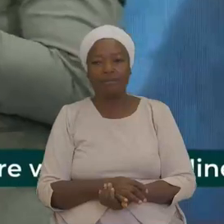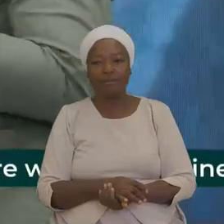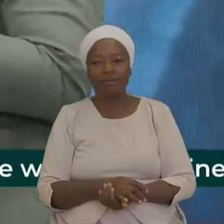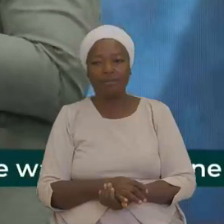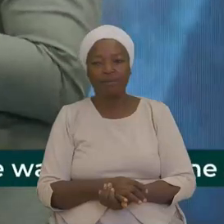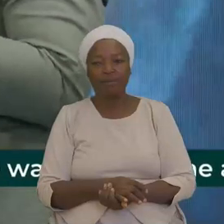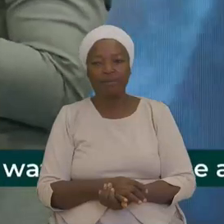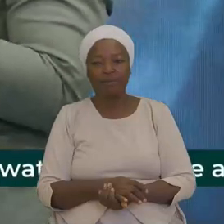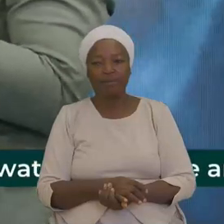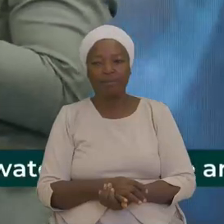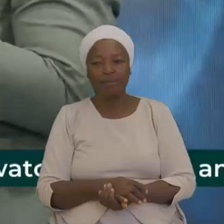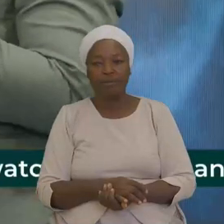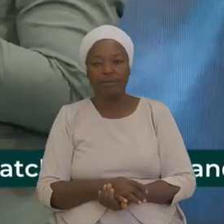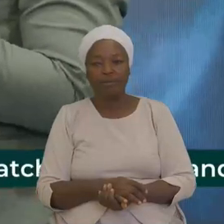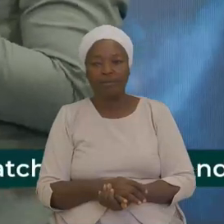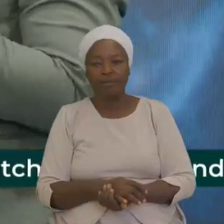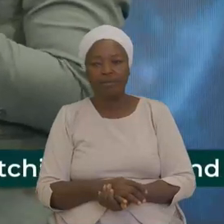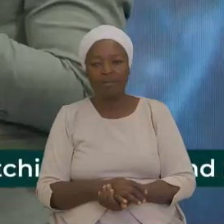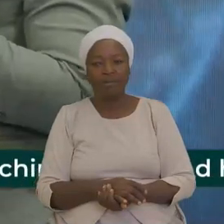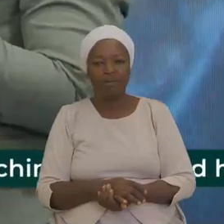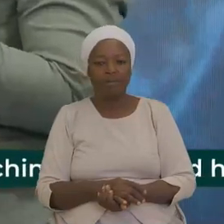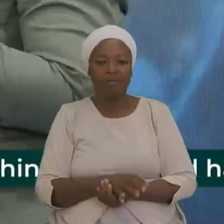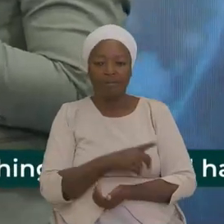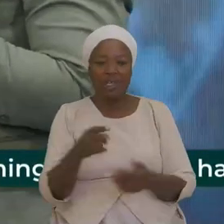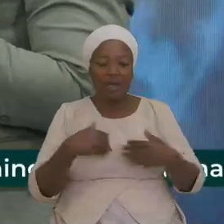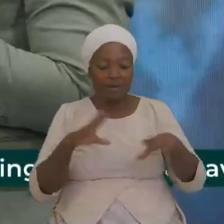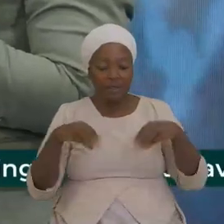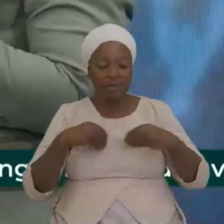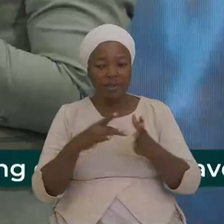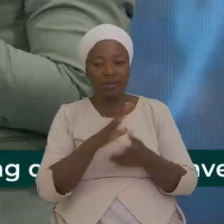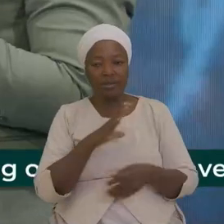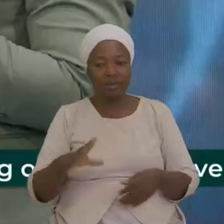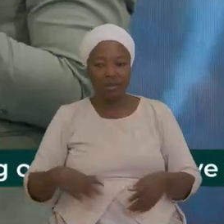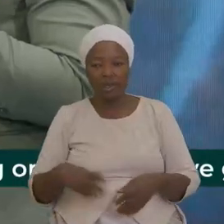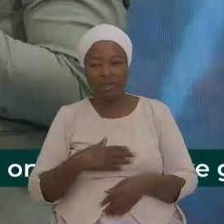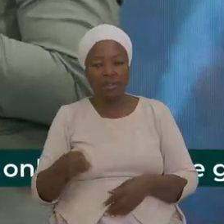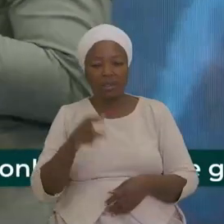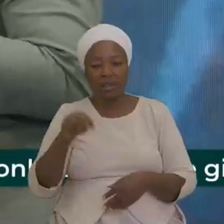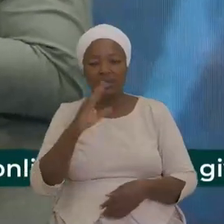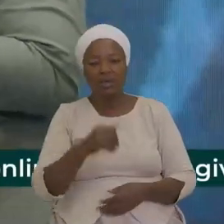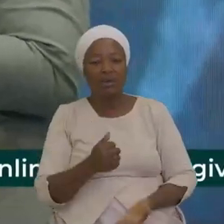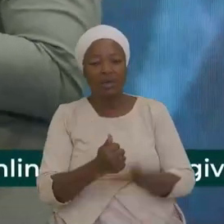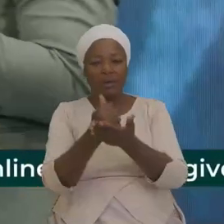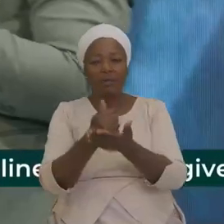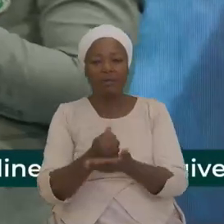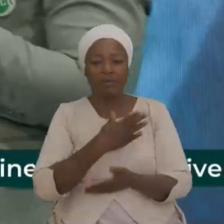Les âmes ont été acceptées et ont besoin de votre attention.